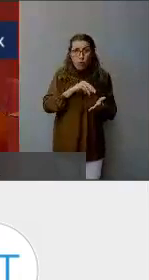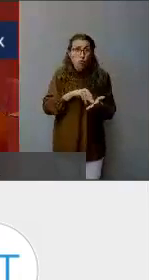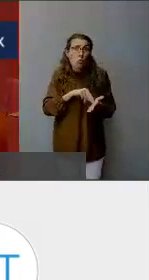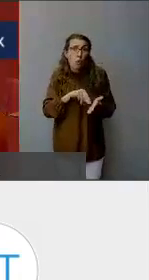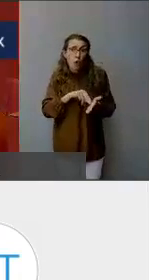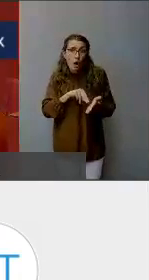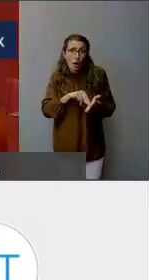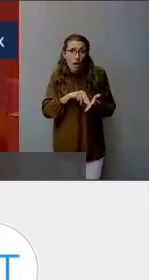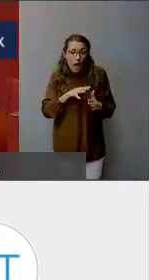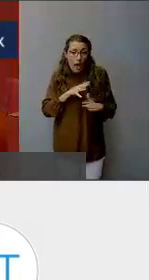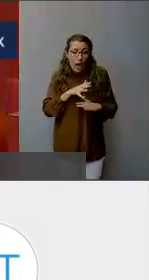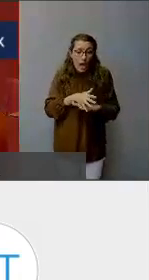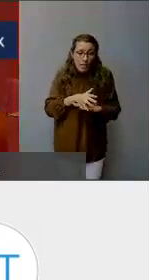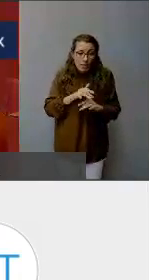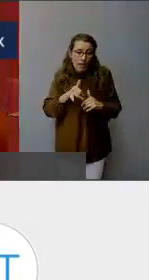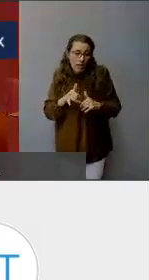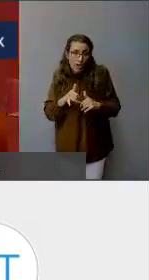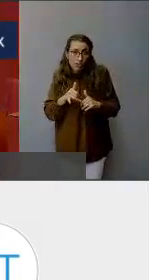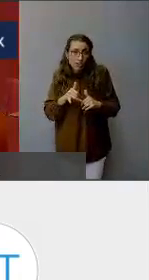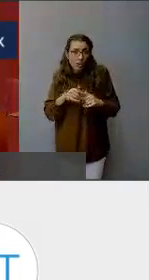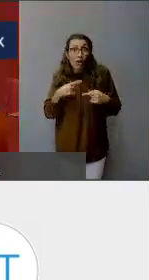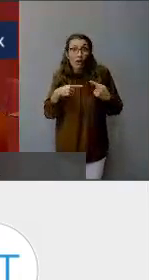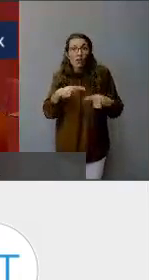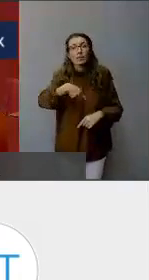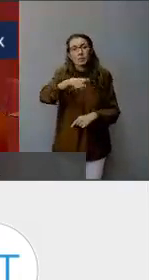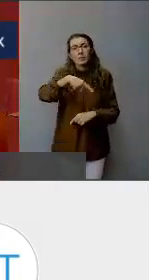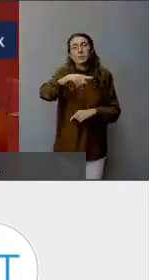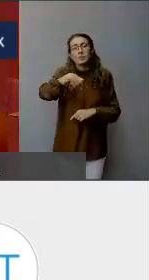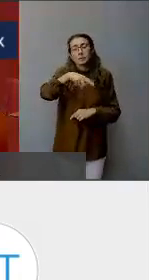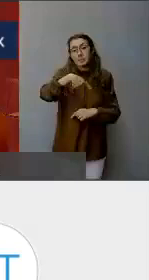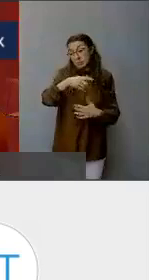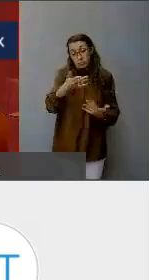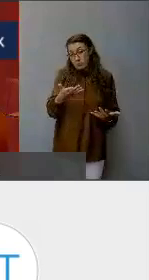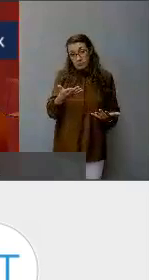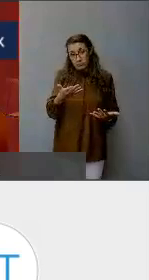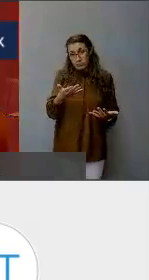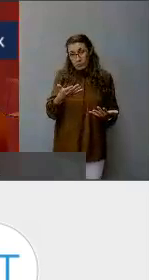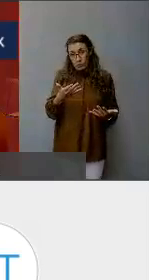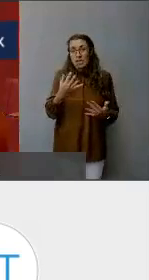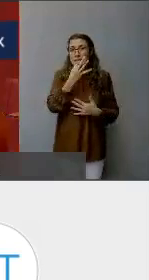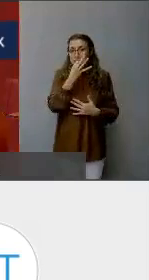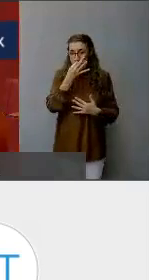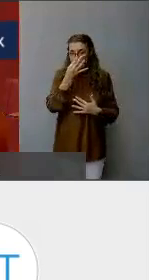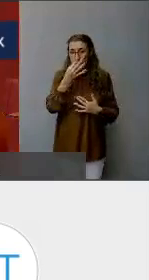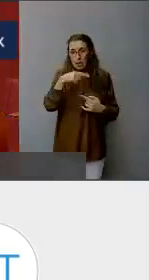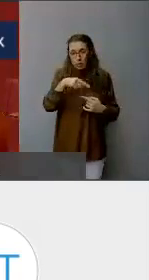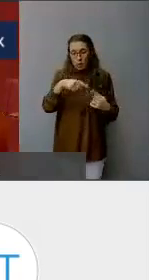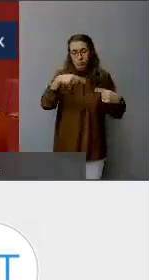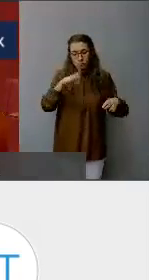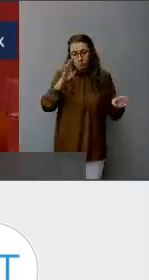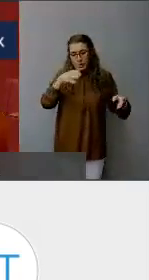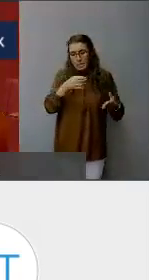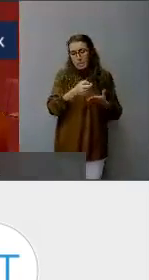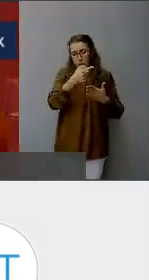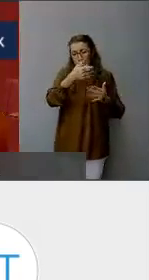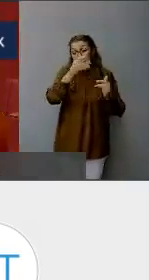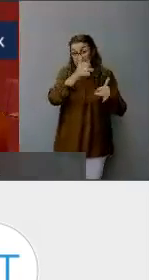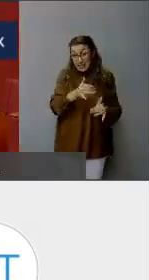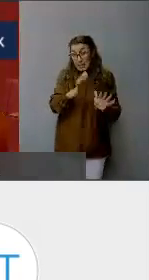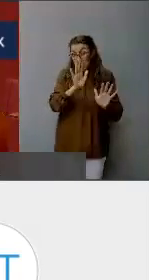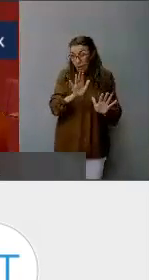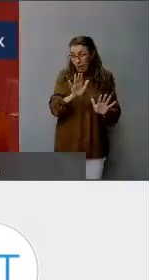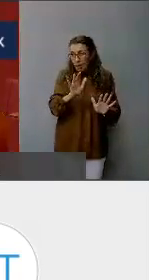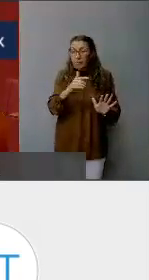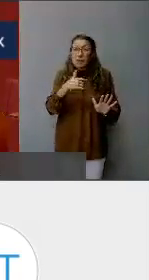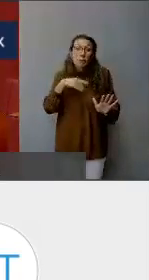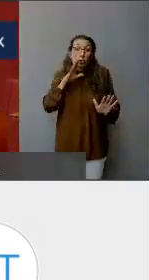strano dalla scuola ininterrottamente dalla mattina alla sera forse sarebbe l'occasione forse si potrebbe lo dico